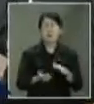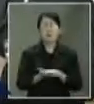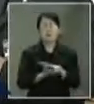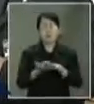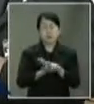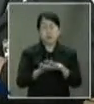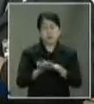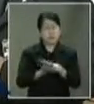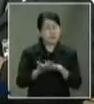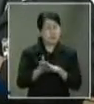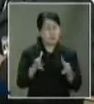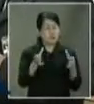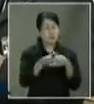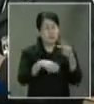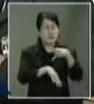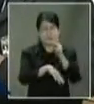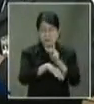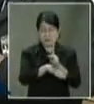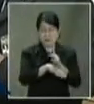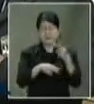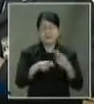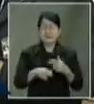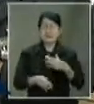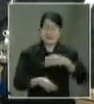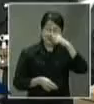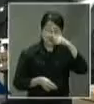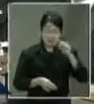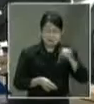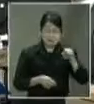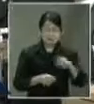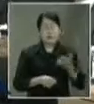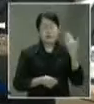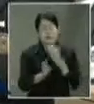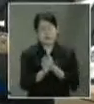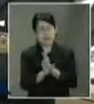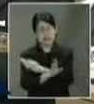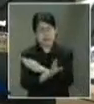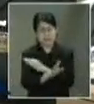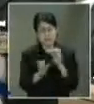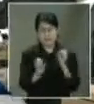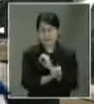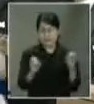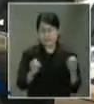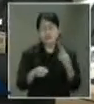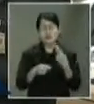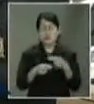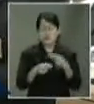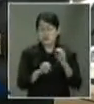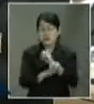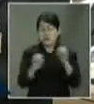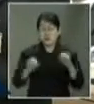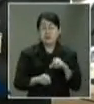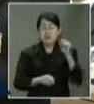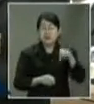านนั่นแหละก็ก่อนเลือกตั้ง23ธันวาคม51มันไม่มีมันมีพรรคนี้เมื่อไ